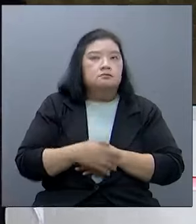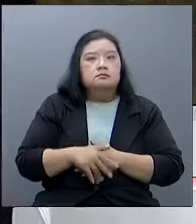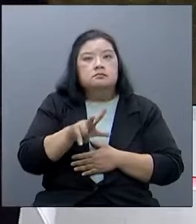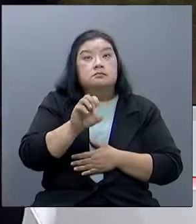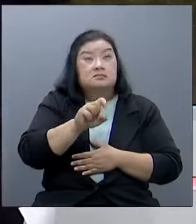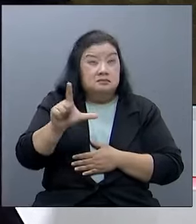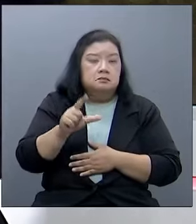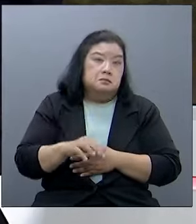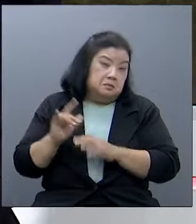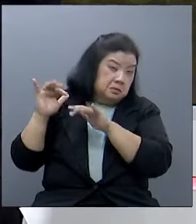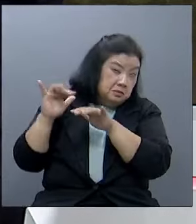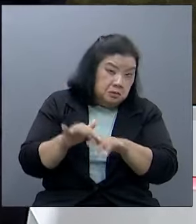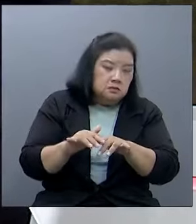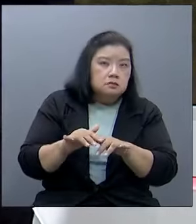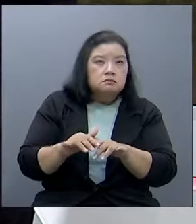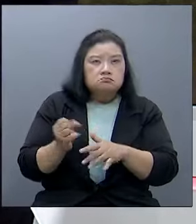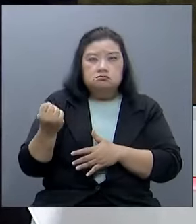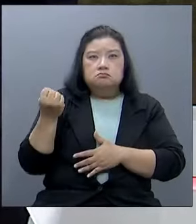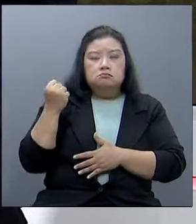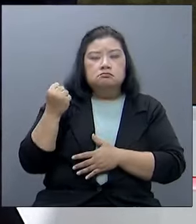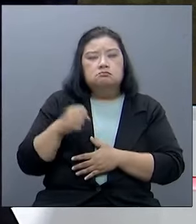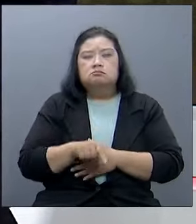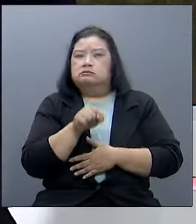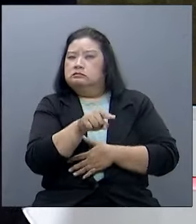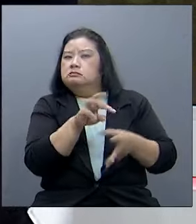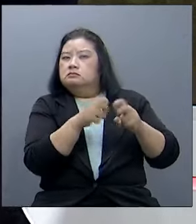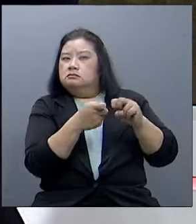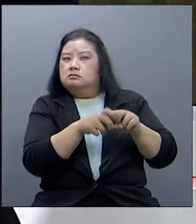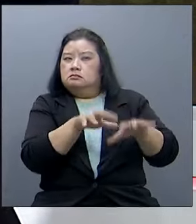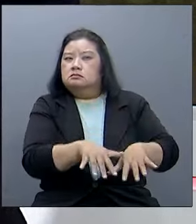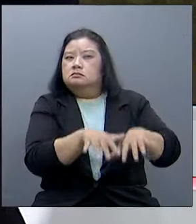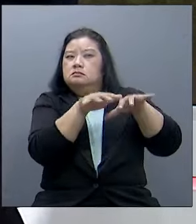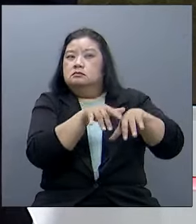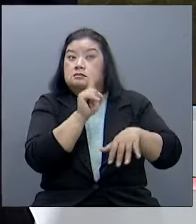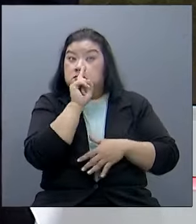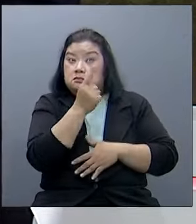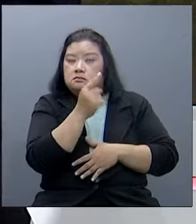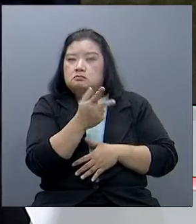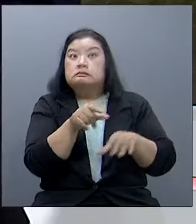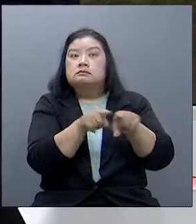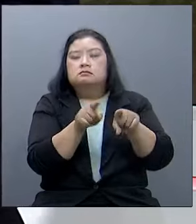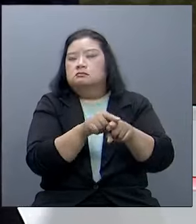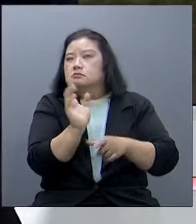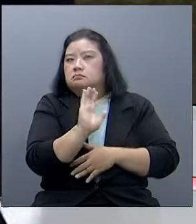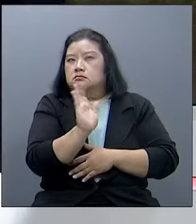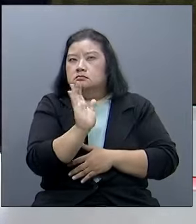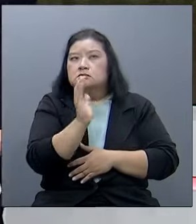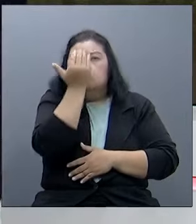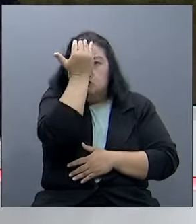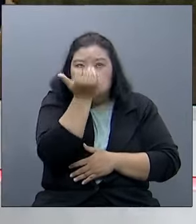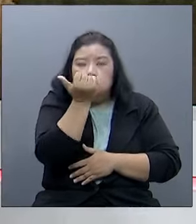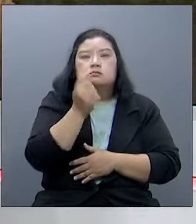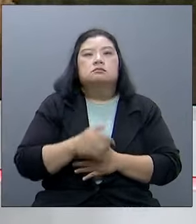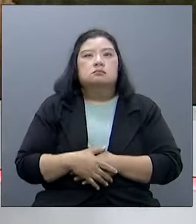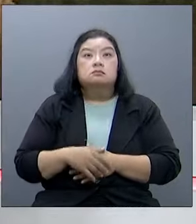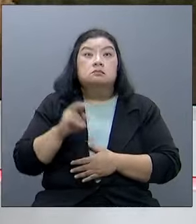ลาšíลลบัตม Espคิดวาคงจะไม่ทำให้เกิดเหtonesดการเหมือนกับที่เกิดขึ้นกัเทียเพอมืเชียรายแล้วเพราะย